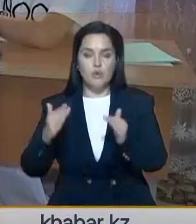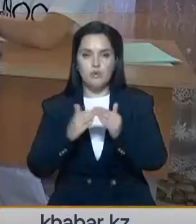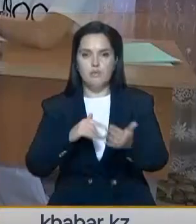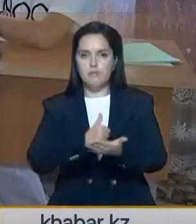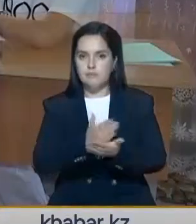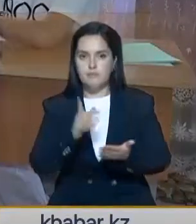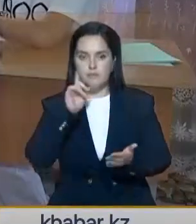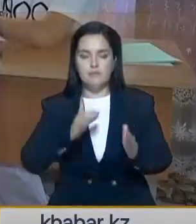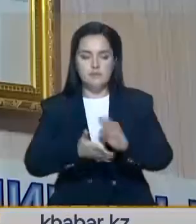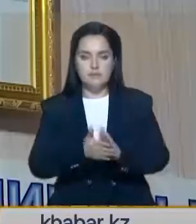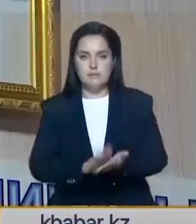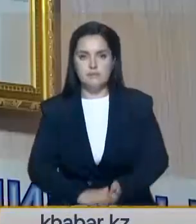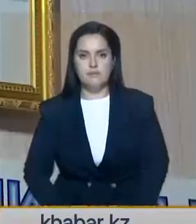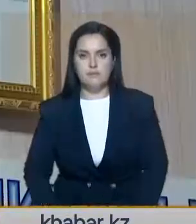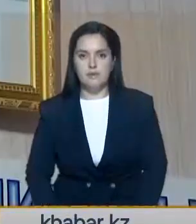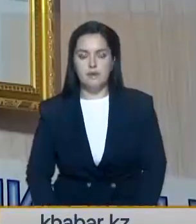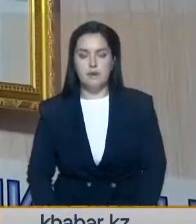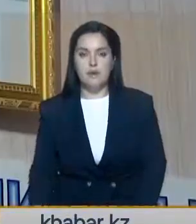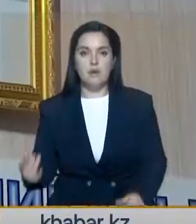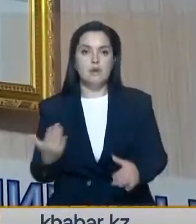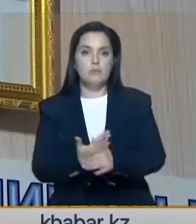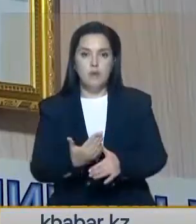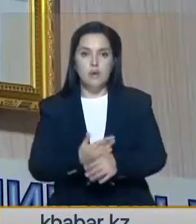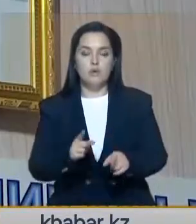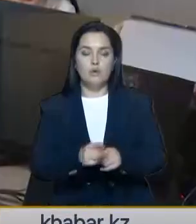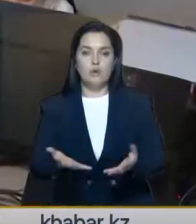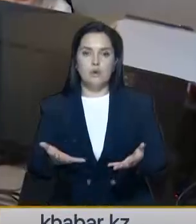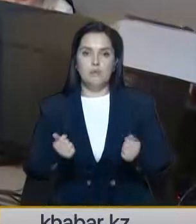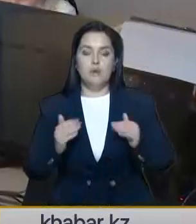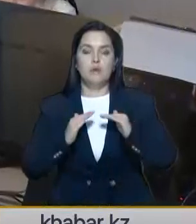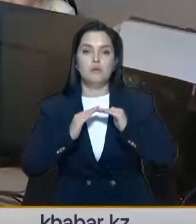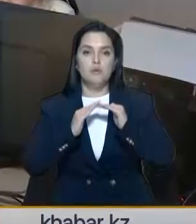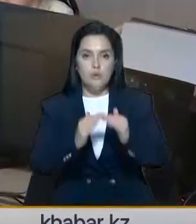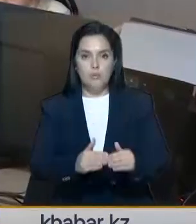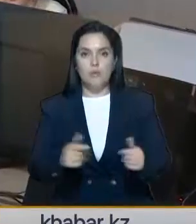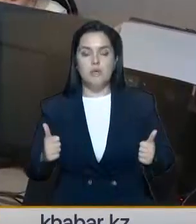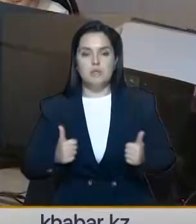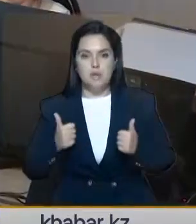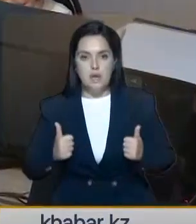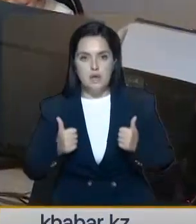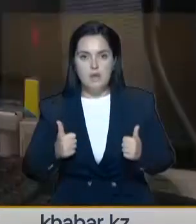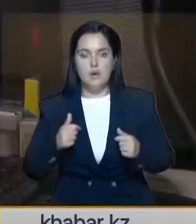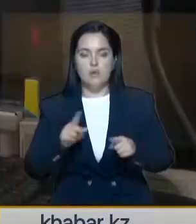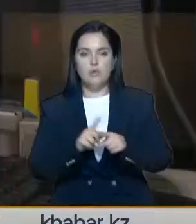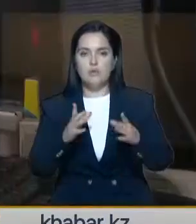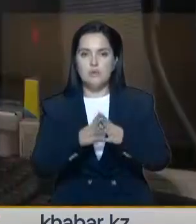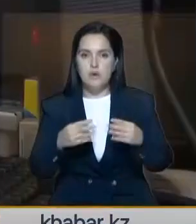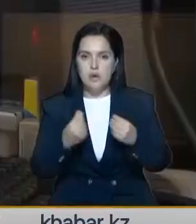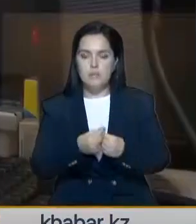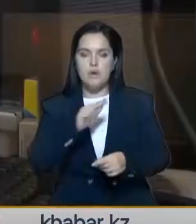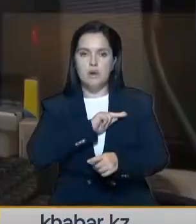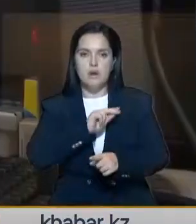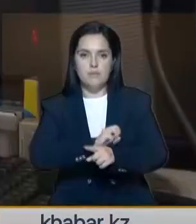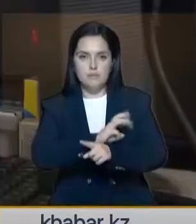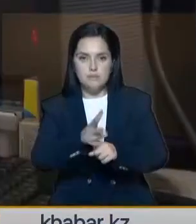все условия для проживания. Волонтеры помогают не только обрести крышу над головой, стараются социализировать членов семьи,